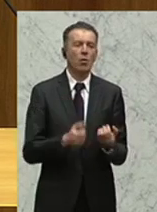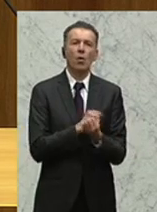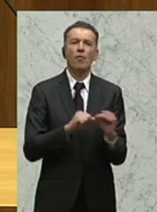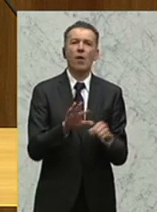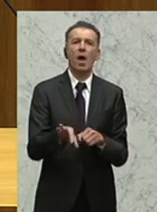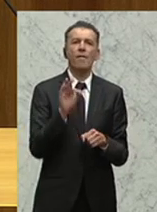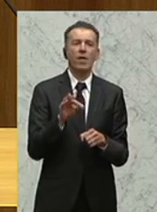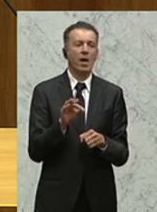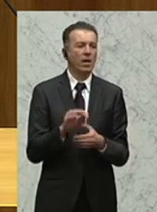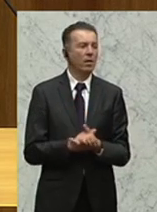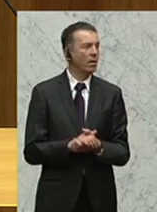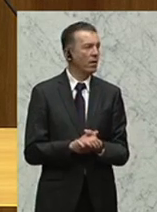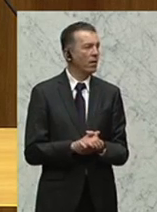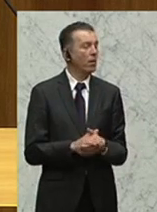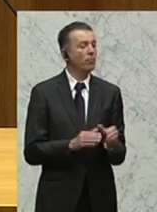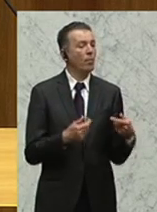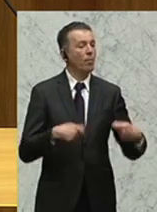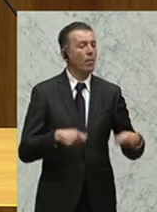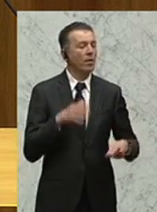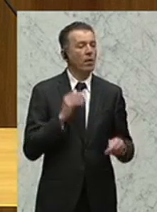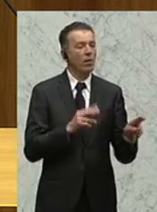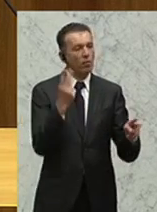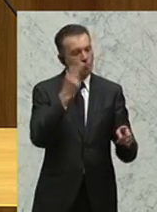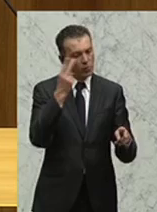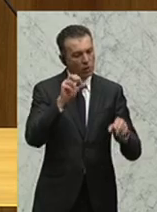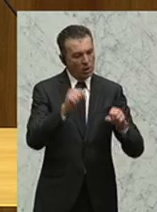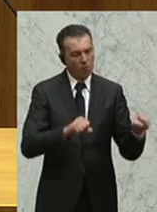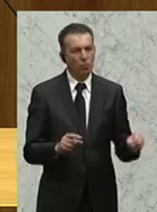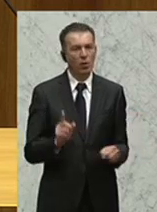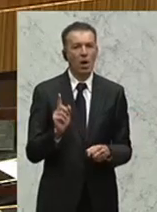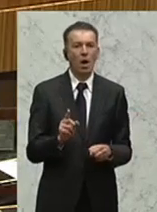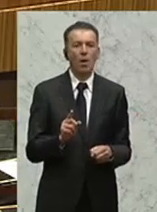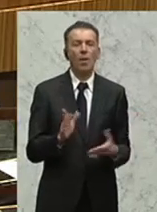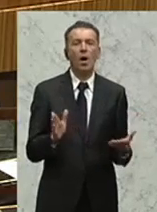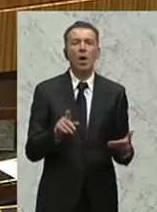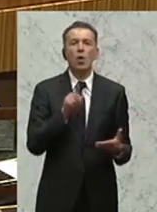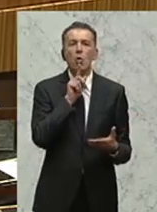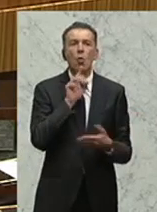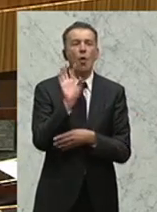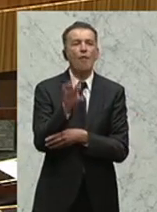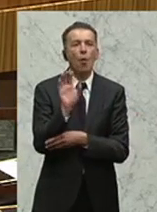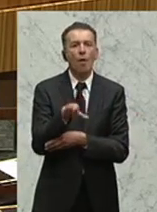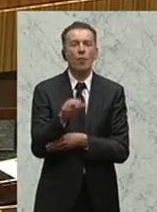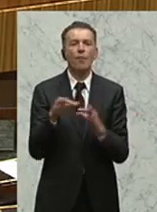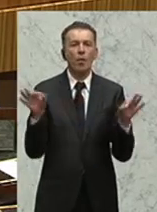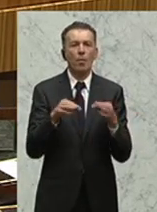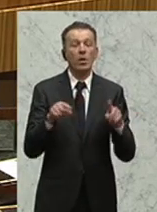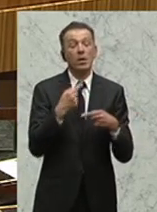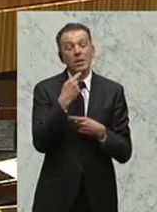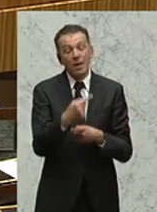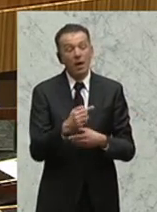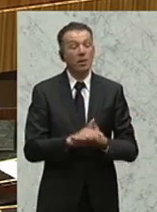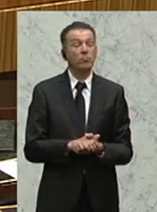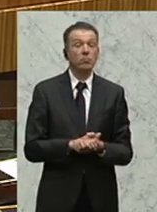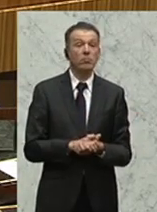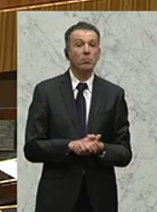wählen dürfen. Ja, ja Frau und wenn Abgeordnete, wir das ist selbstverständlich möglich. Wenn Sie das nur als Vorwurf formulieren, dann mache ich Sie darauf